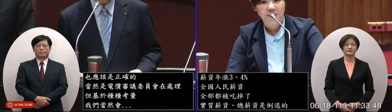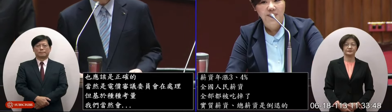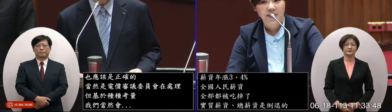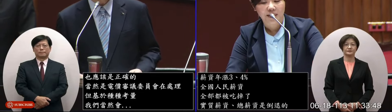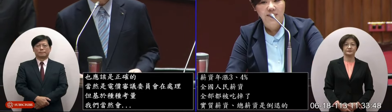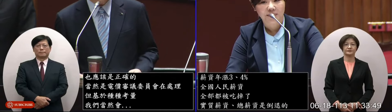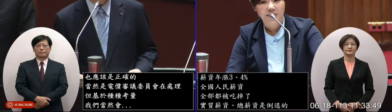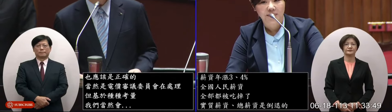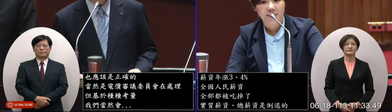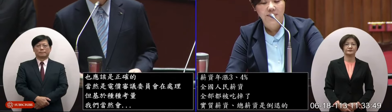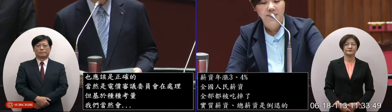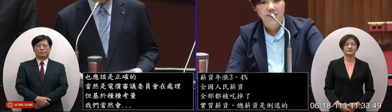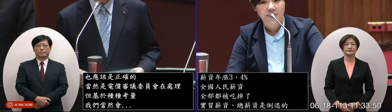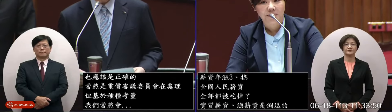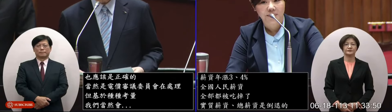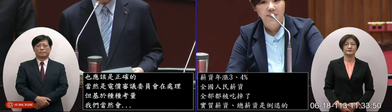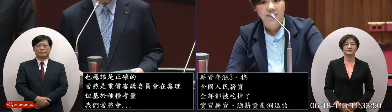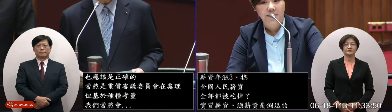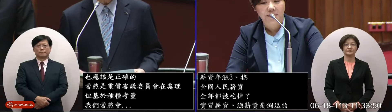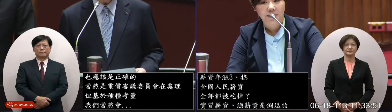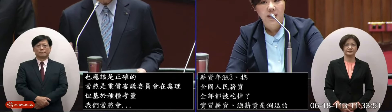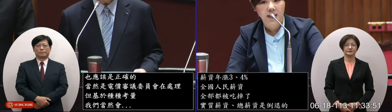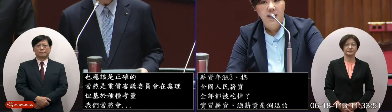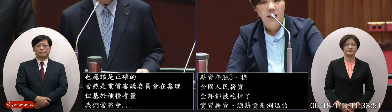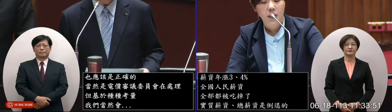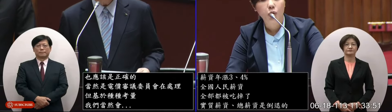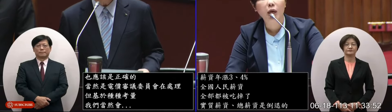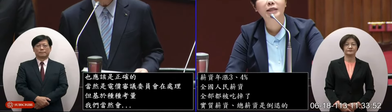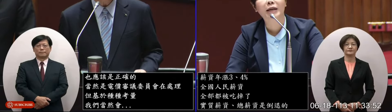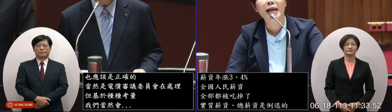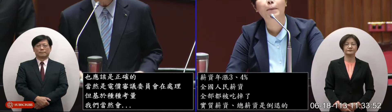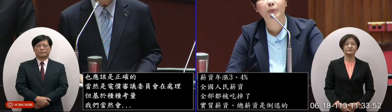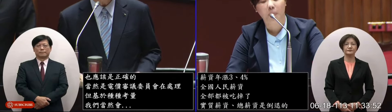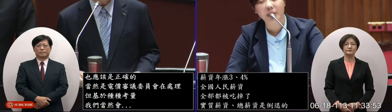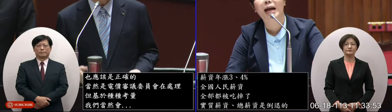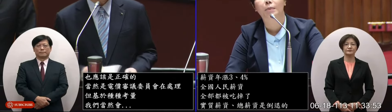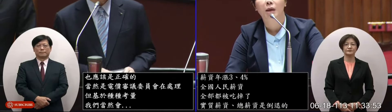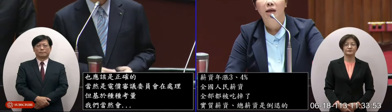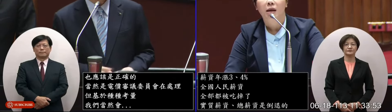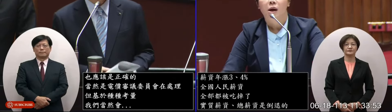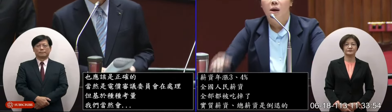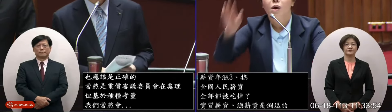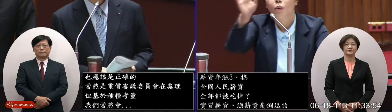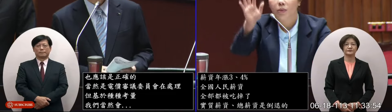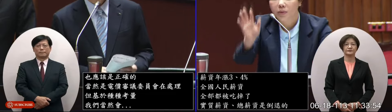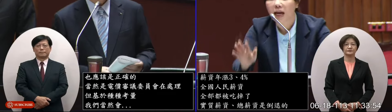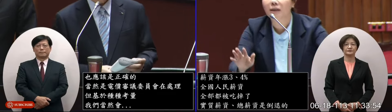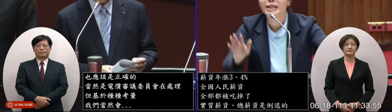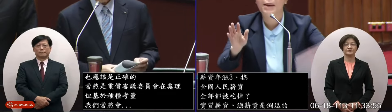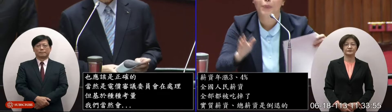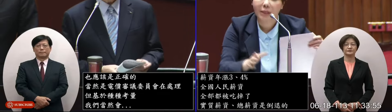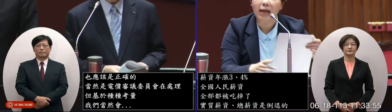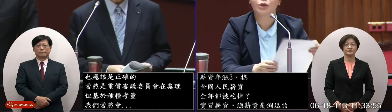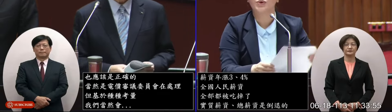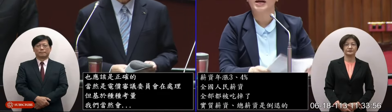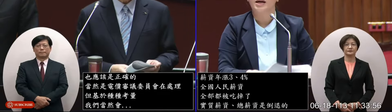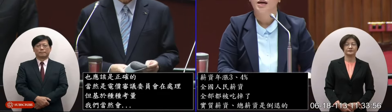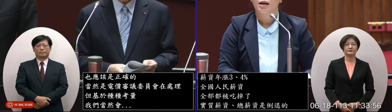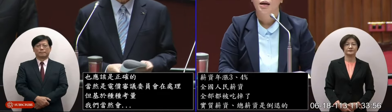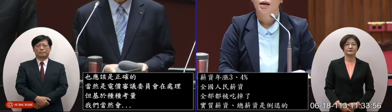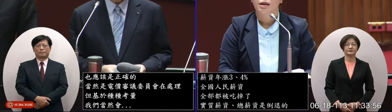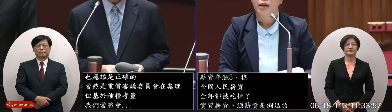少它是固定的时程，那一定是朝稳定方向。 所以朝向不涨，朝向不涨就